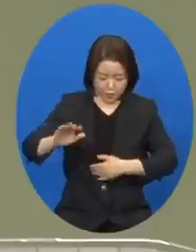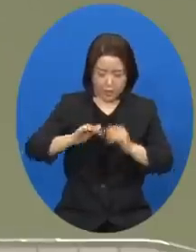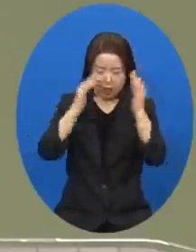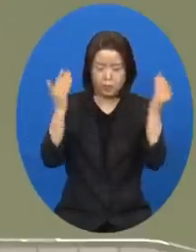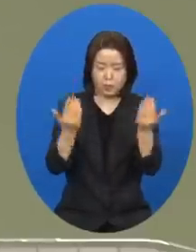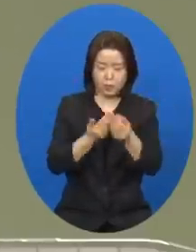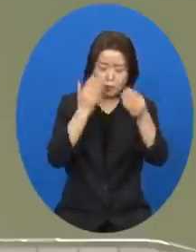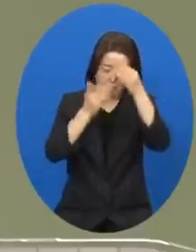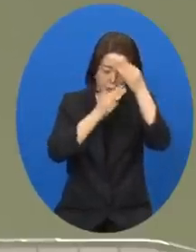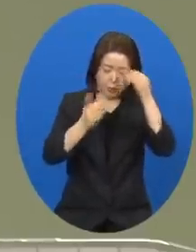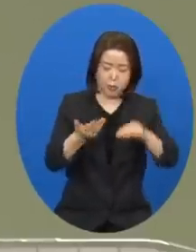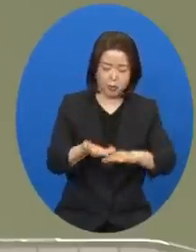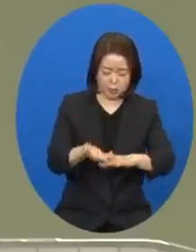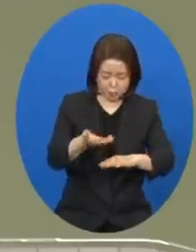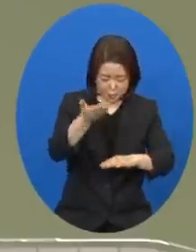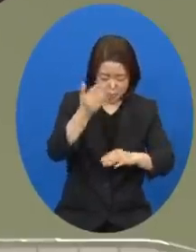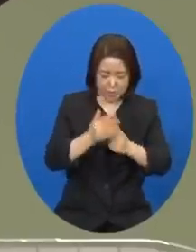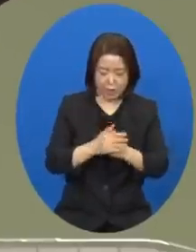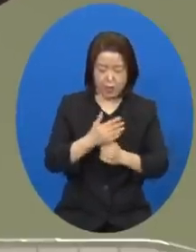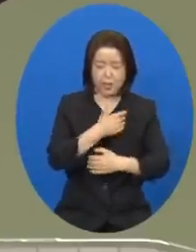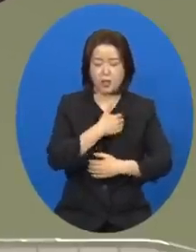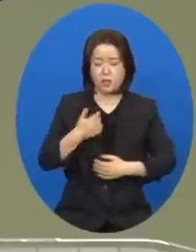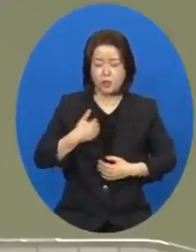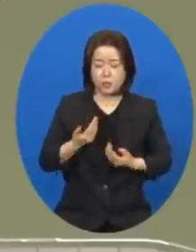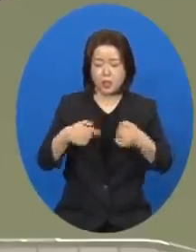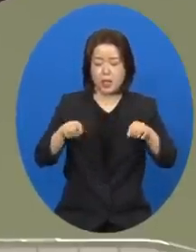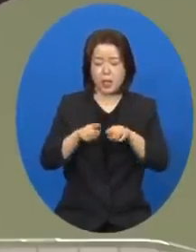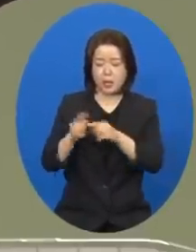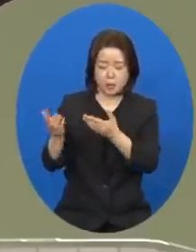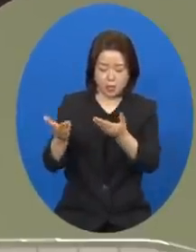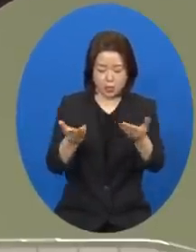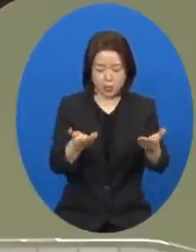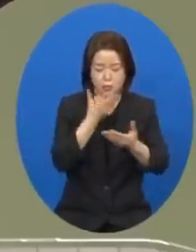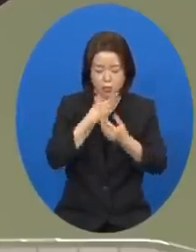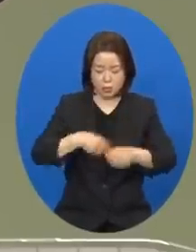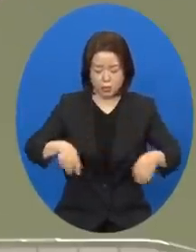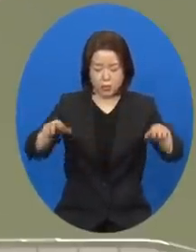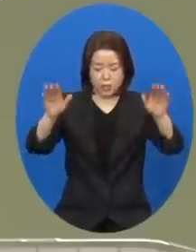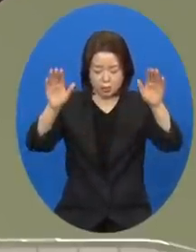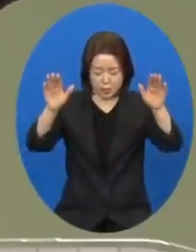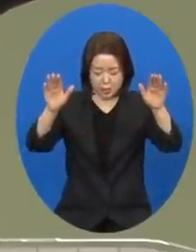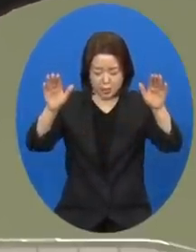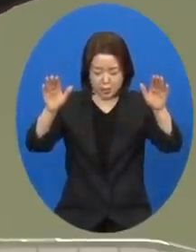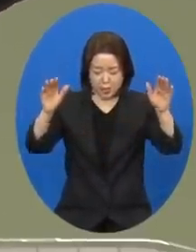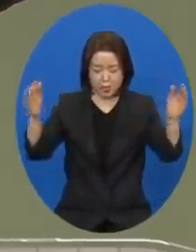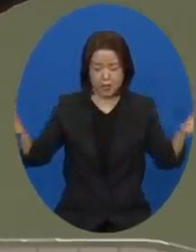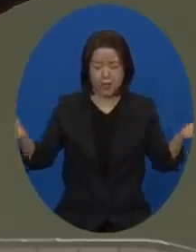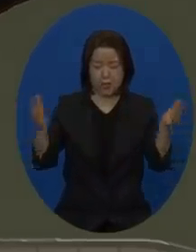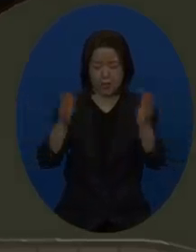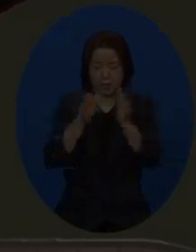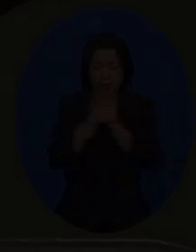모든 성도들 위해 충만히 함께 하시기를 축원하옵나이다. 아멘.